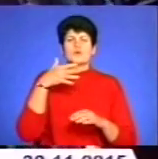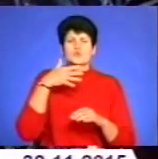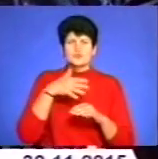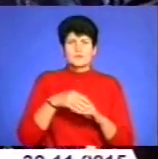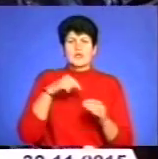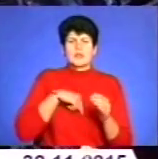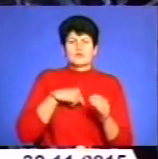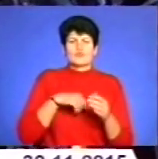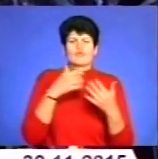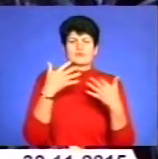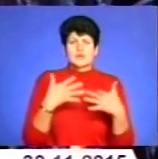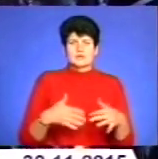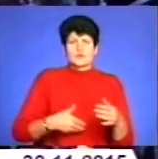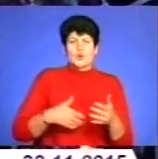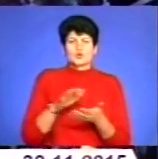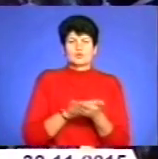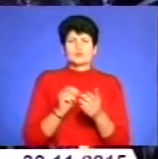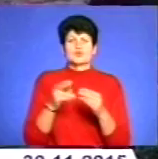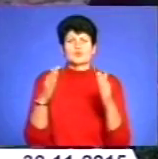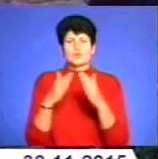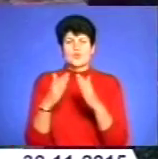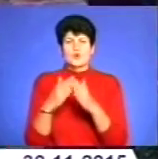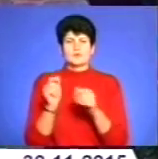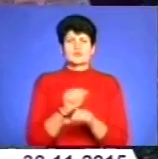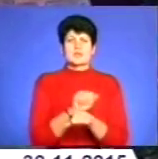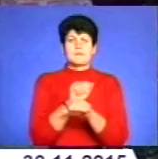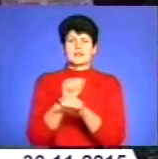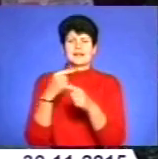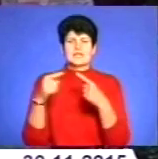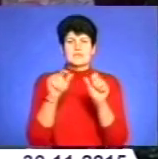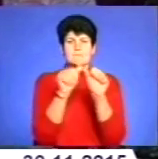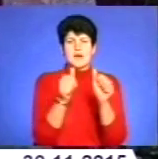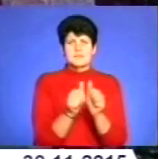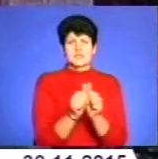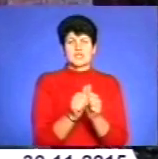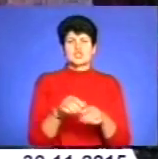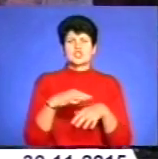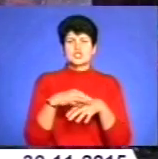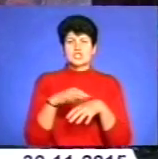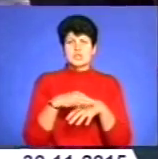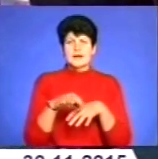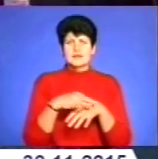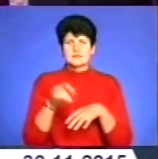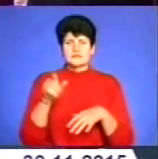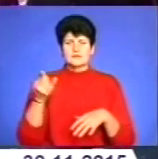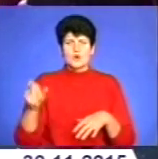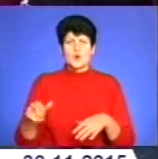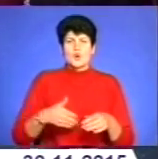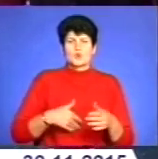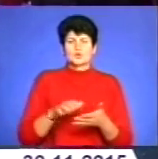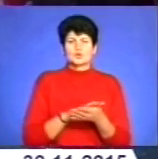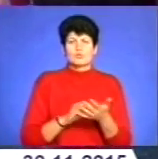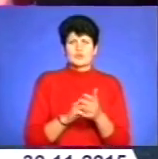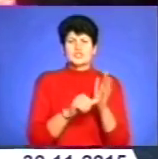від Голодомору. Хтось удома, хтось на майдані, інший біля пам'ятника жертвам Голодомору. Понад 4 мільйони загиблих,